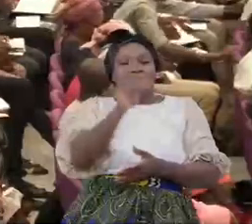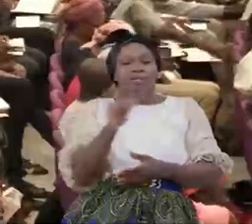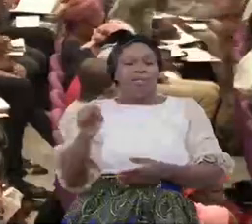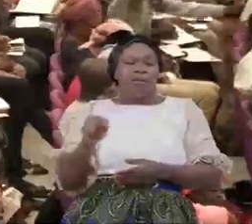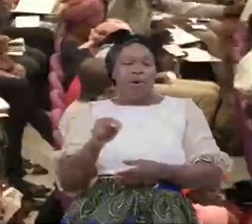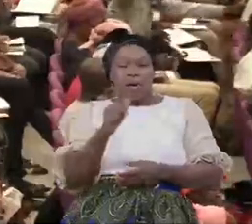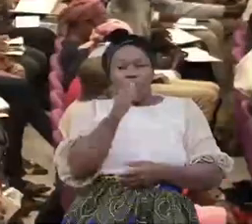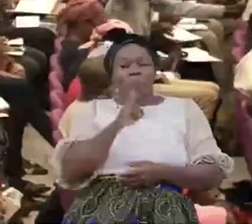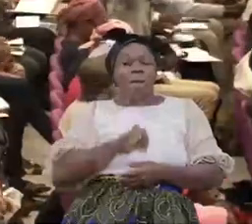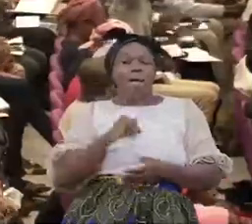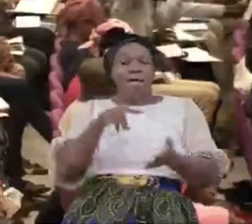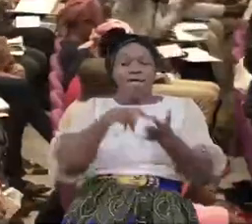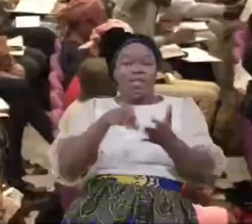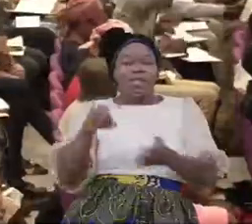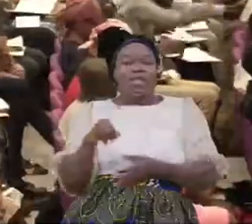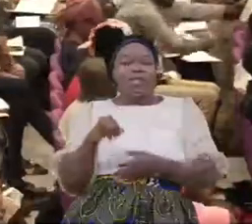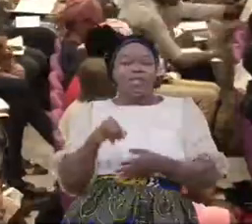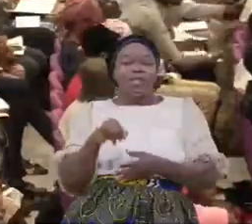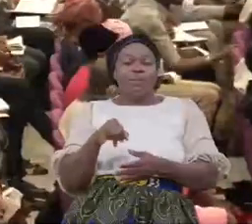je sors.